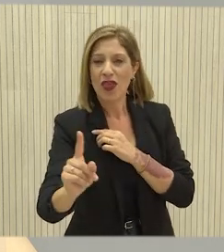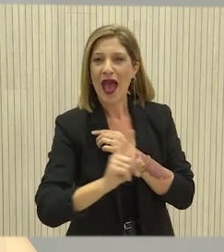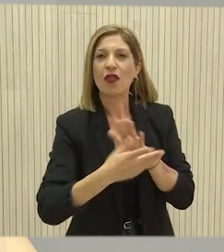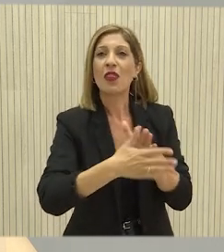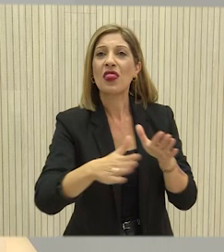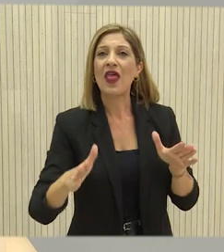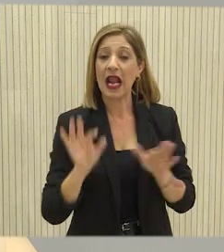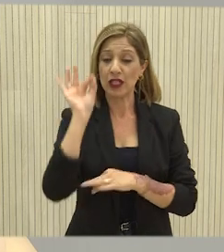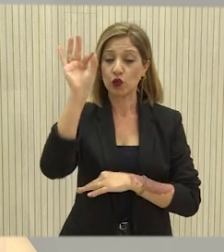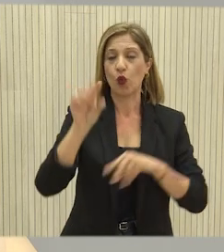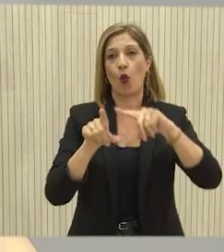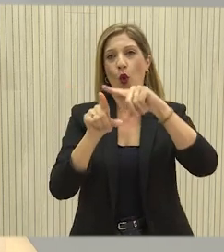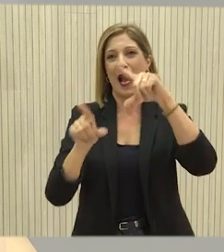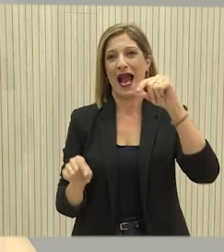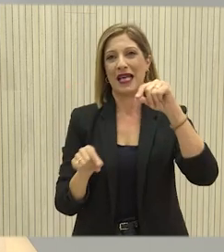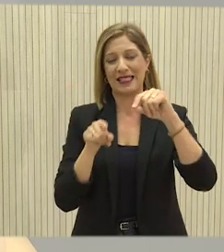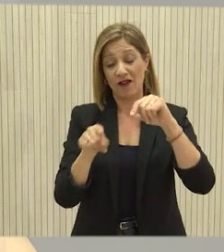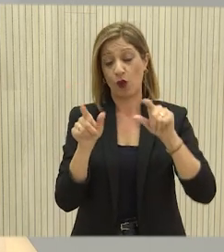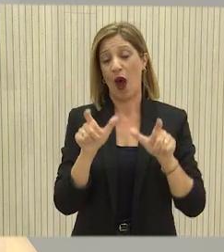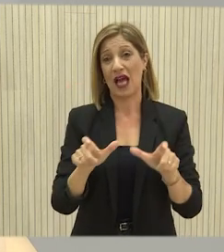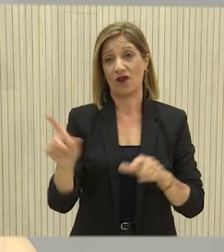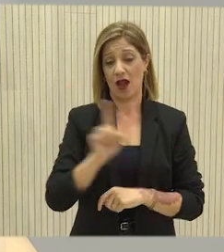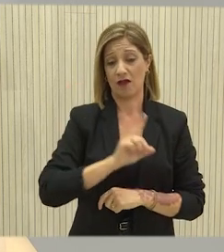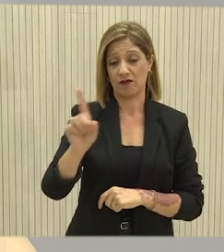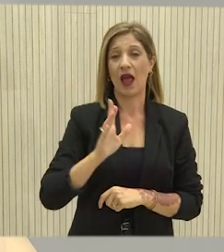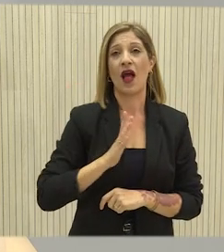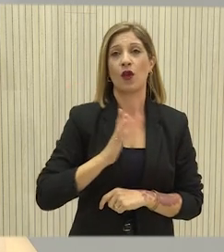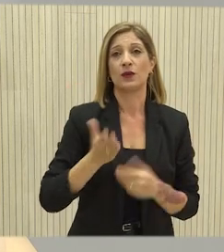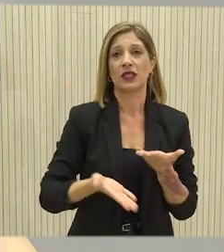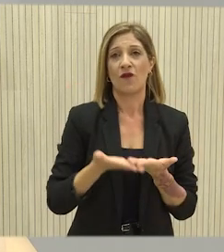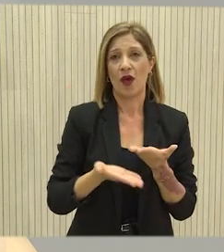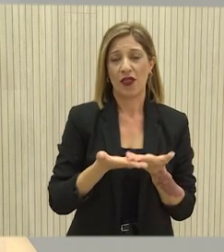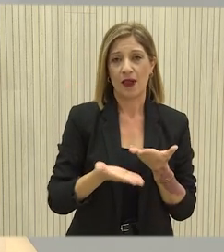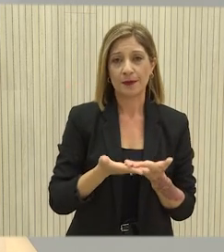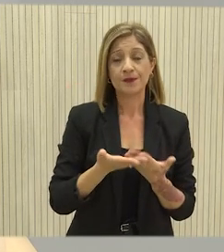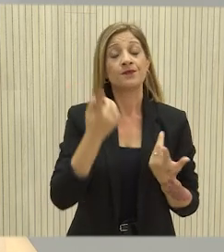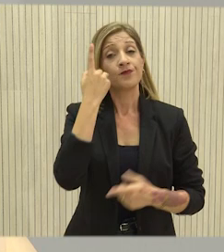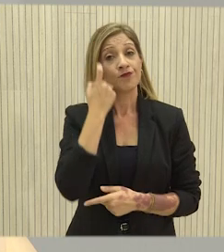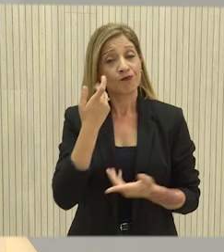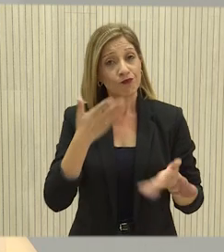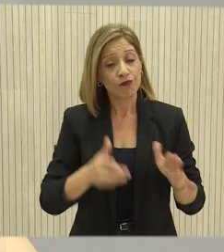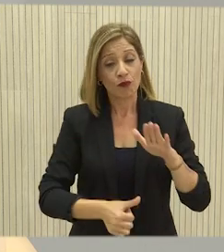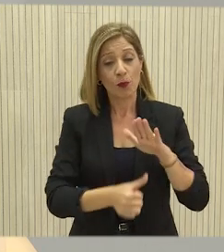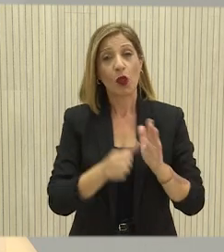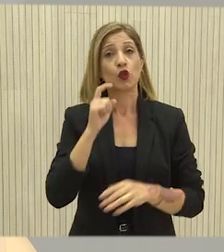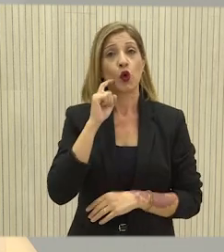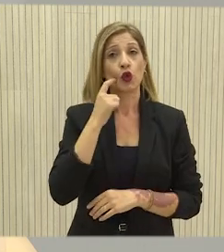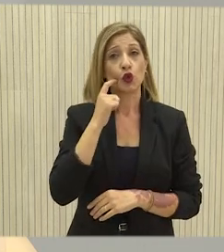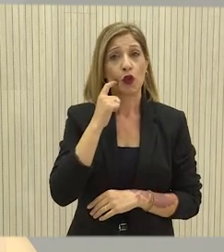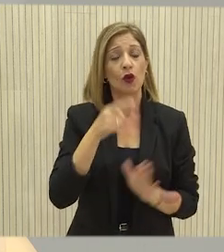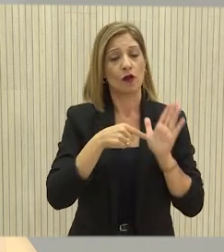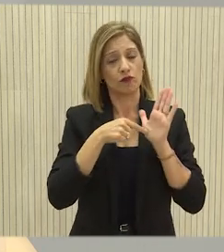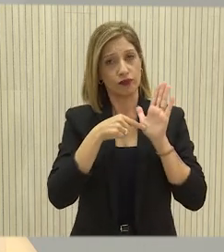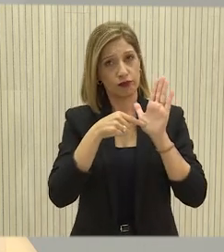τη Γάζα για απρόσκοπτη, ασφαλή και διαρκή παροχή ανθρωπιστικής βοήθειας. Όπως είναι γνωστό, ο πρόεδρος Χριστοδουλίδης